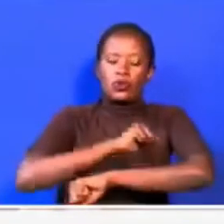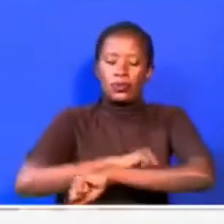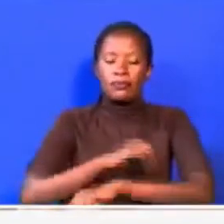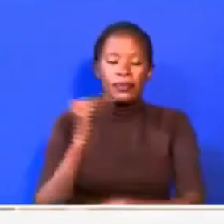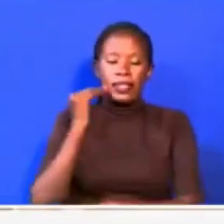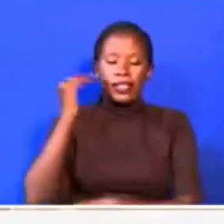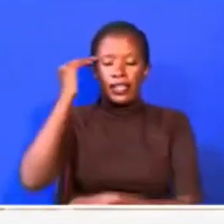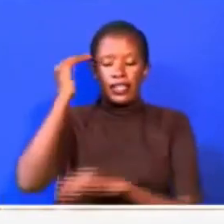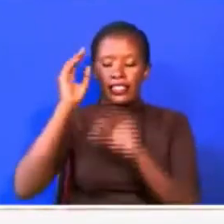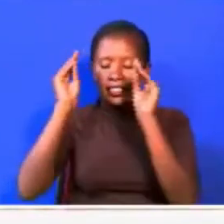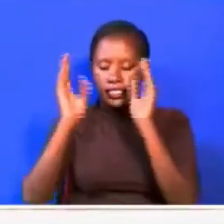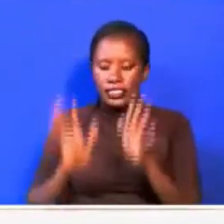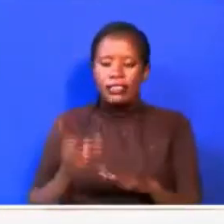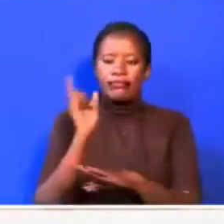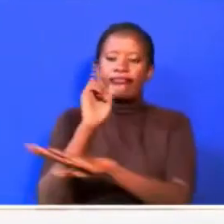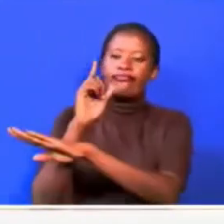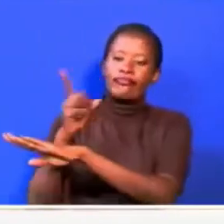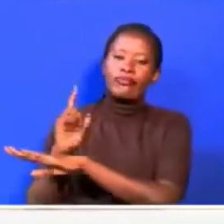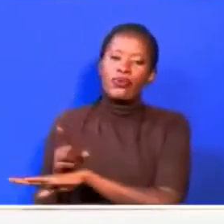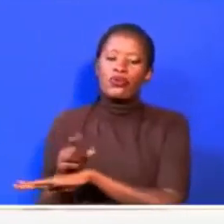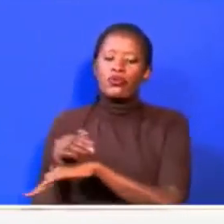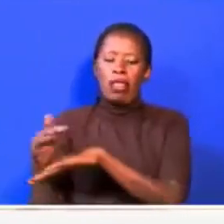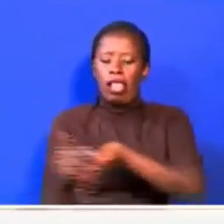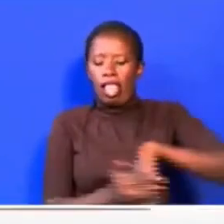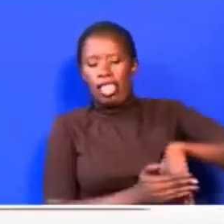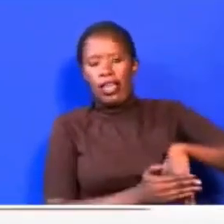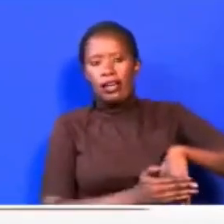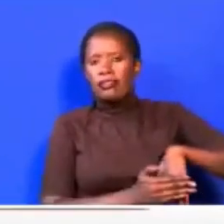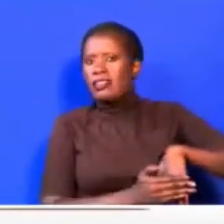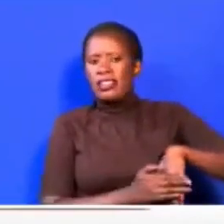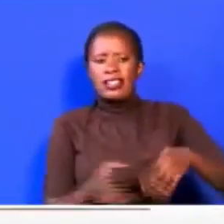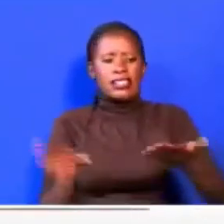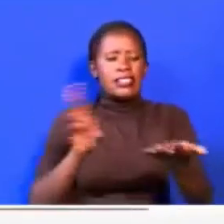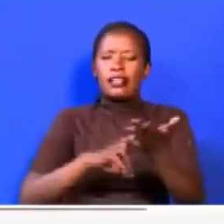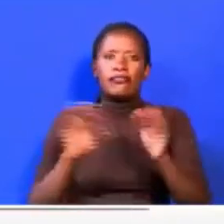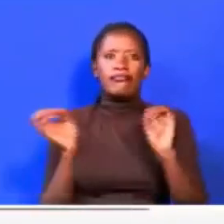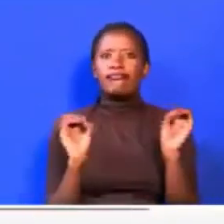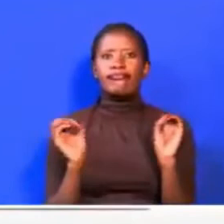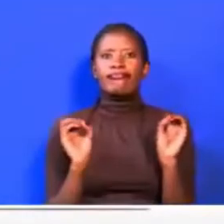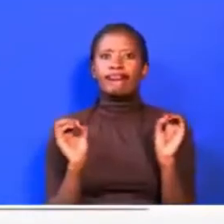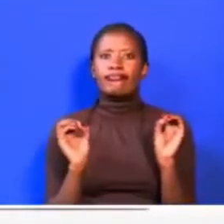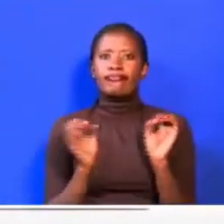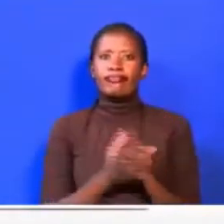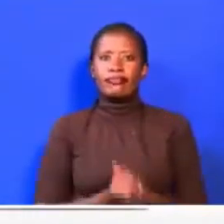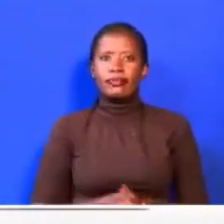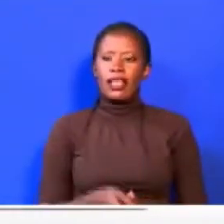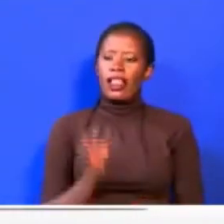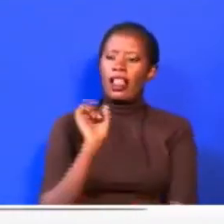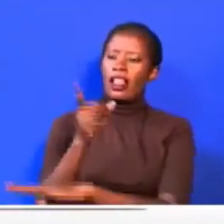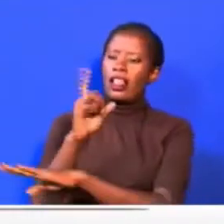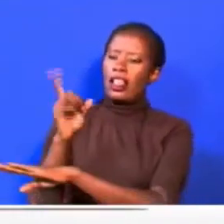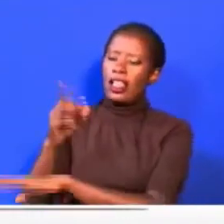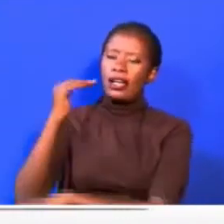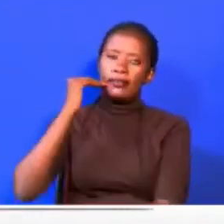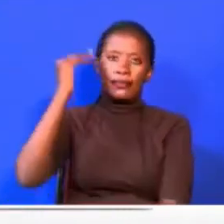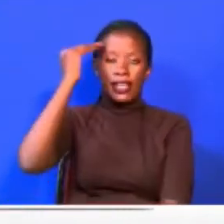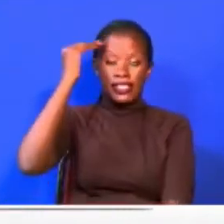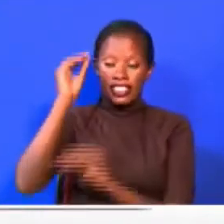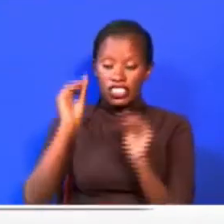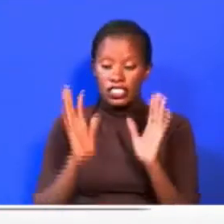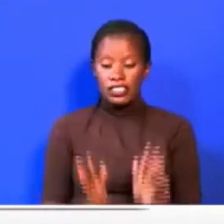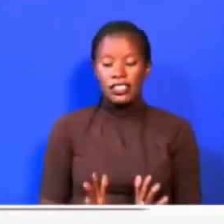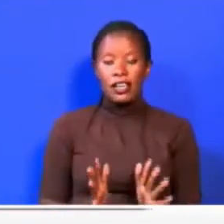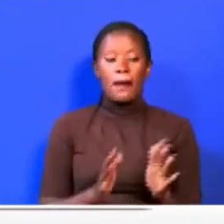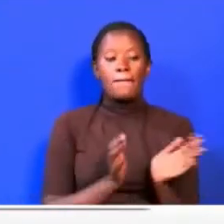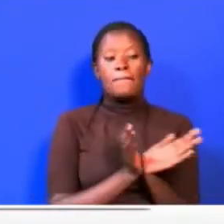wakuu wakionywa dhidi ya kushikilia matokeo ya wanafunzi. And let me warn the head teachers, both